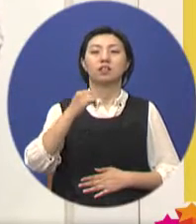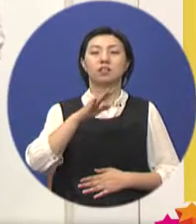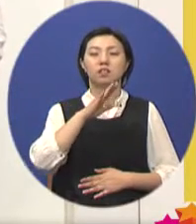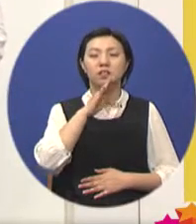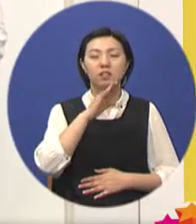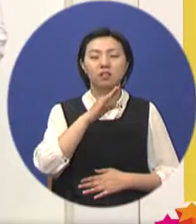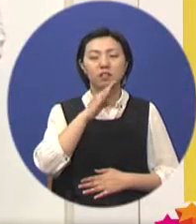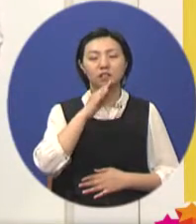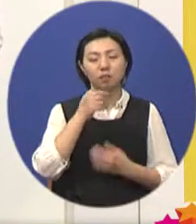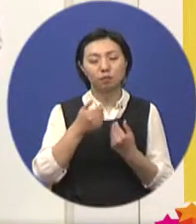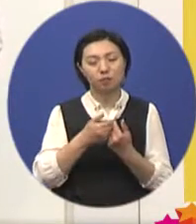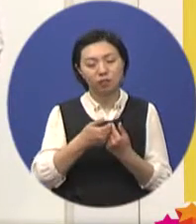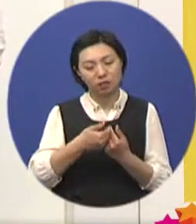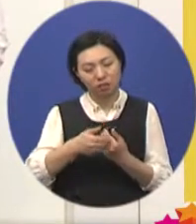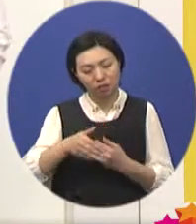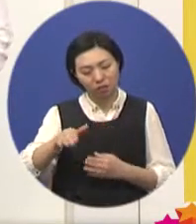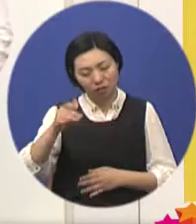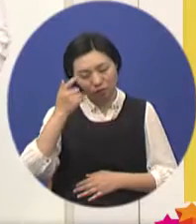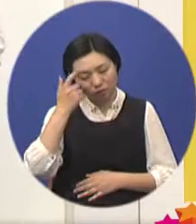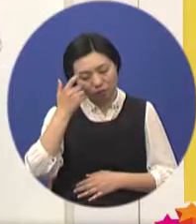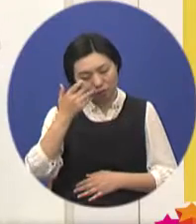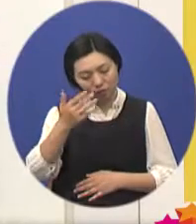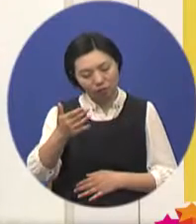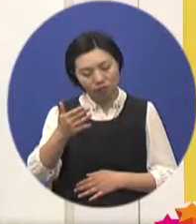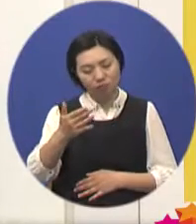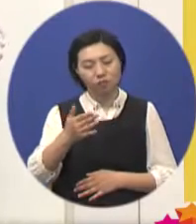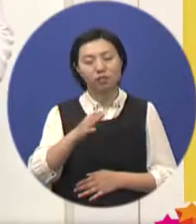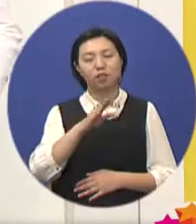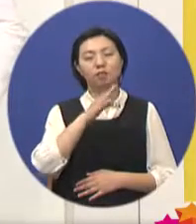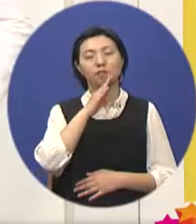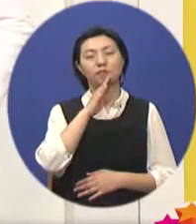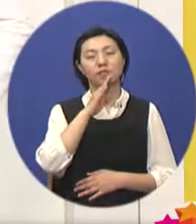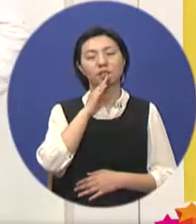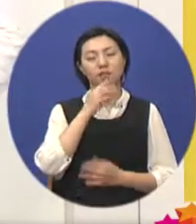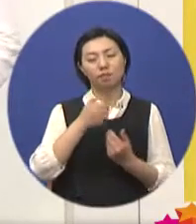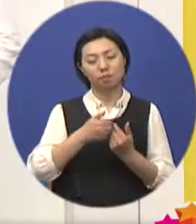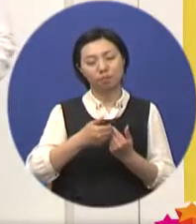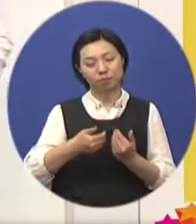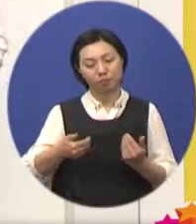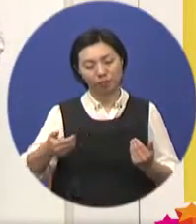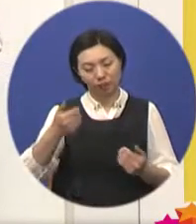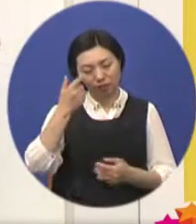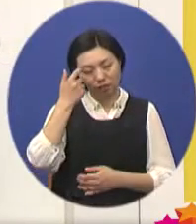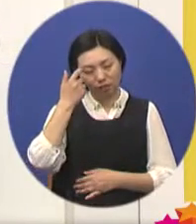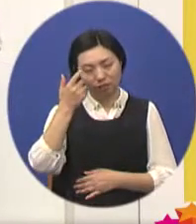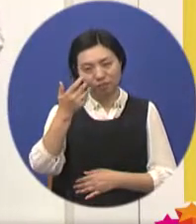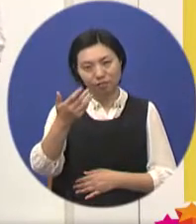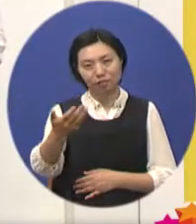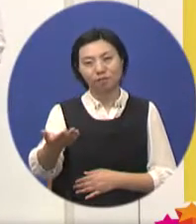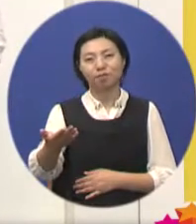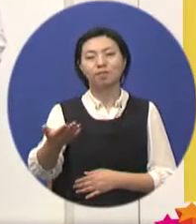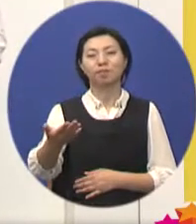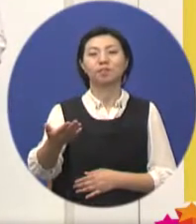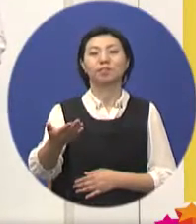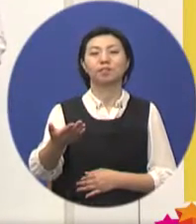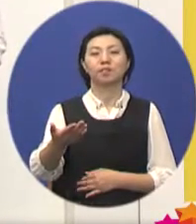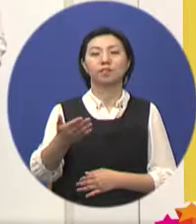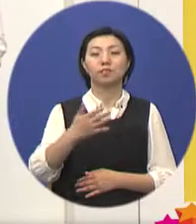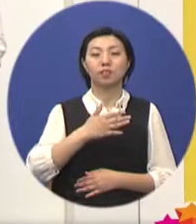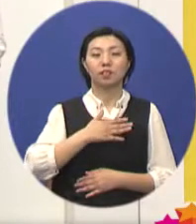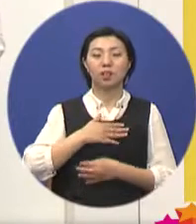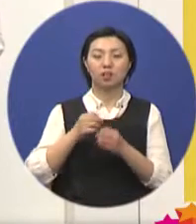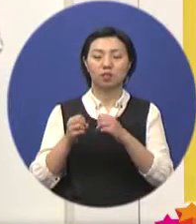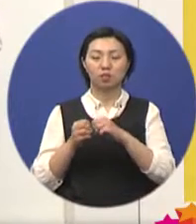정말로 가시려구요. 정말서 들어보자고요. 예쁜 소리로. 정말로 가시려구요. 잘한다.